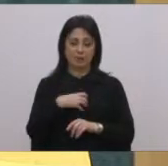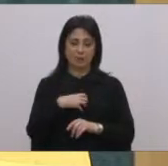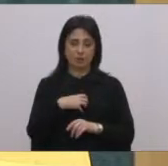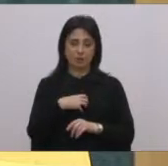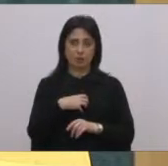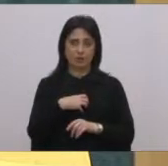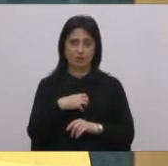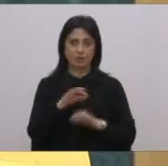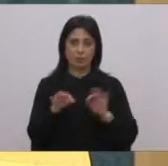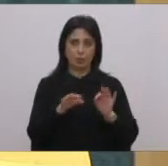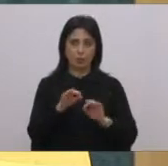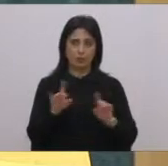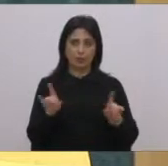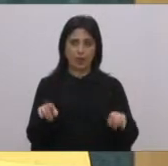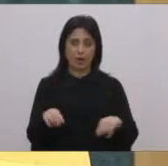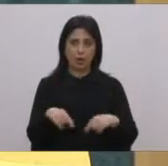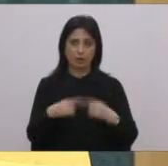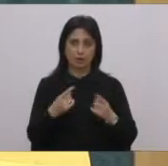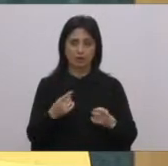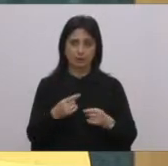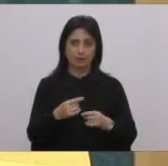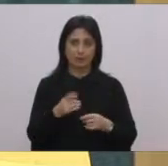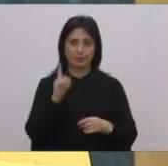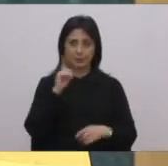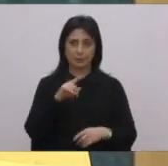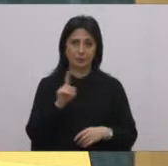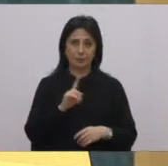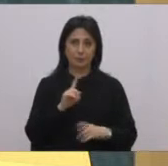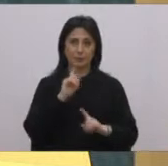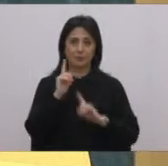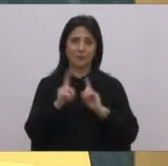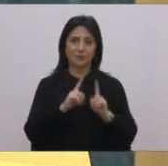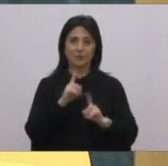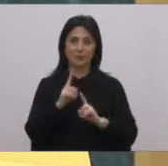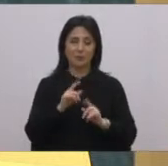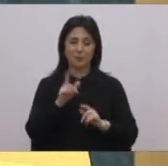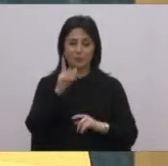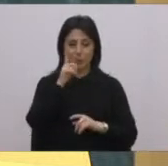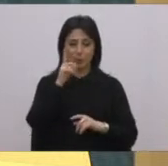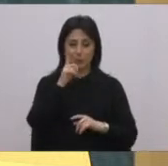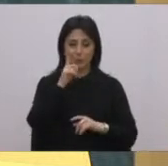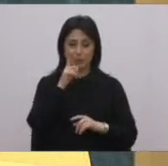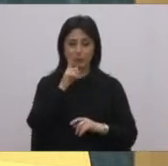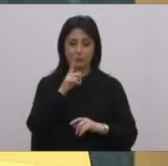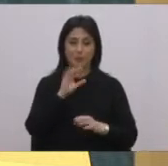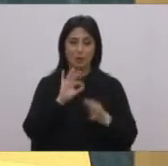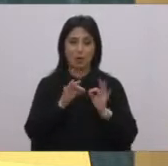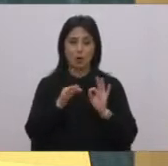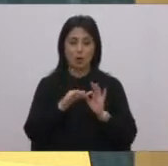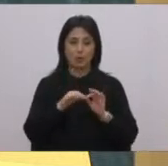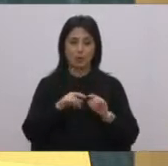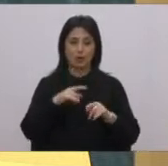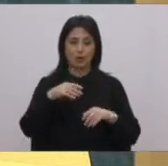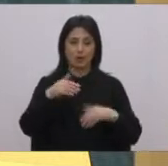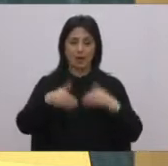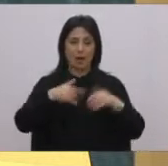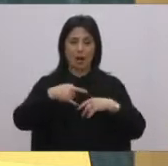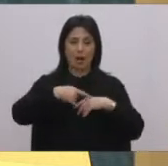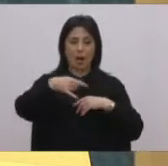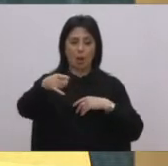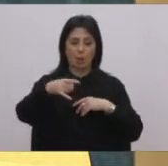მნიშვნელოვანი პროექტები განხორციელდა, მოგეხსენებათ რომ წელს ქუთაისის ოლიმპიური აუზი